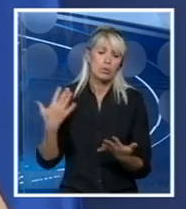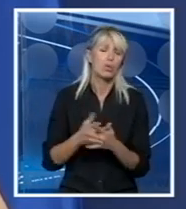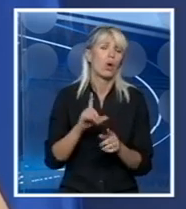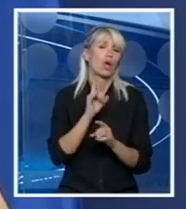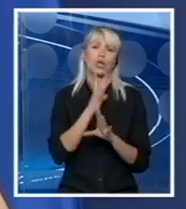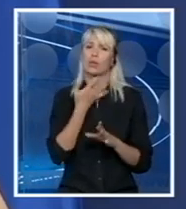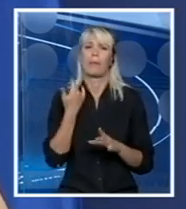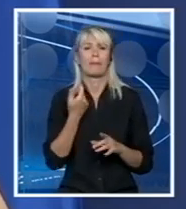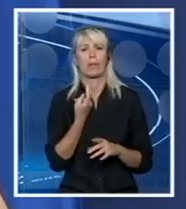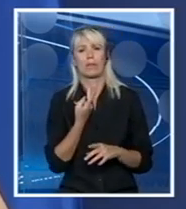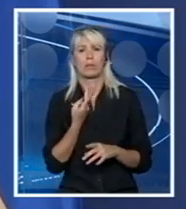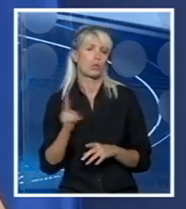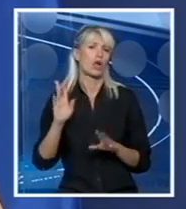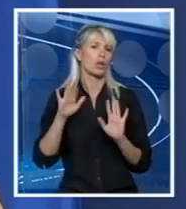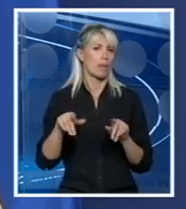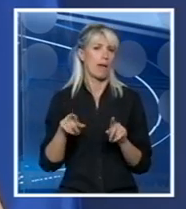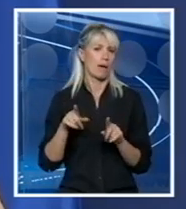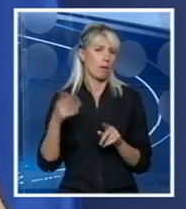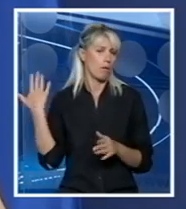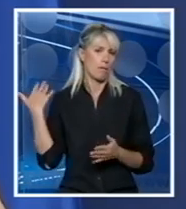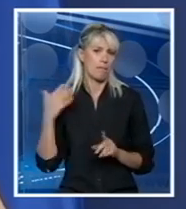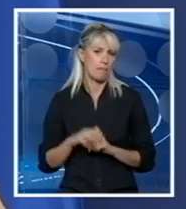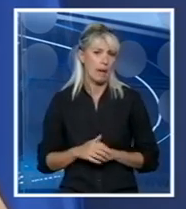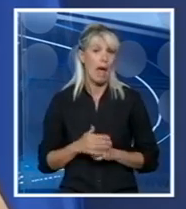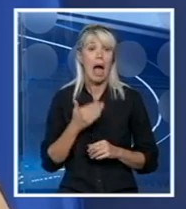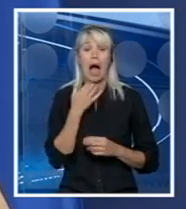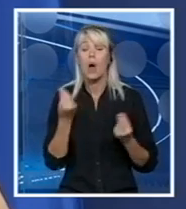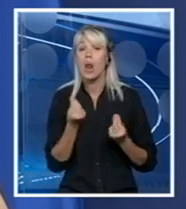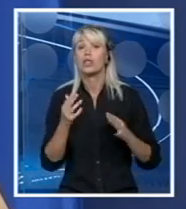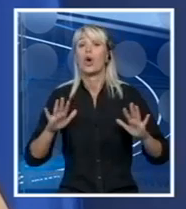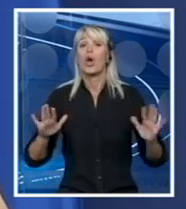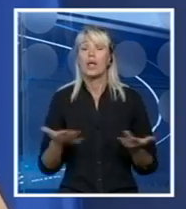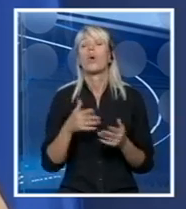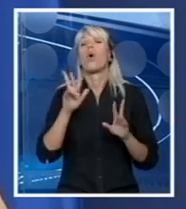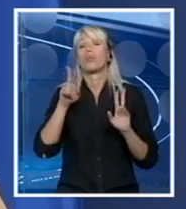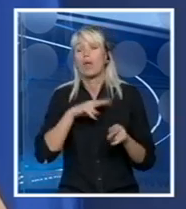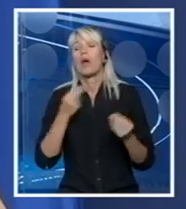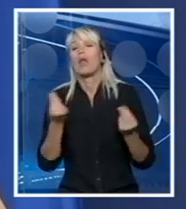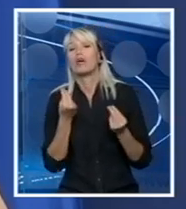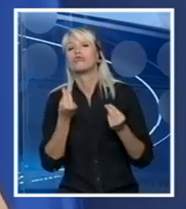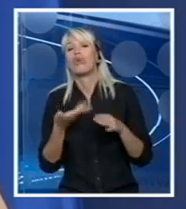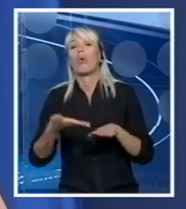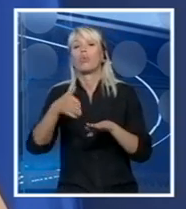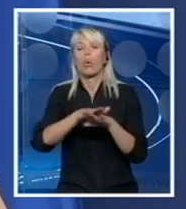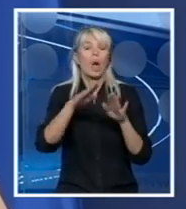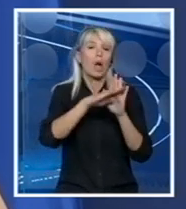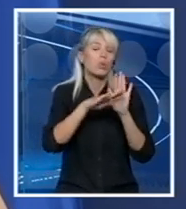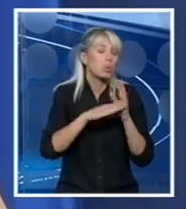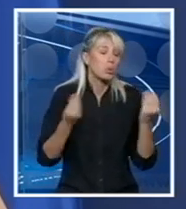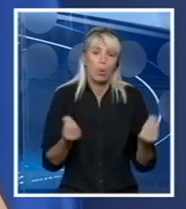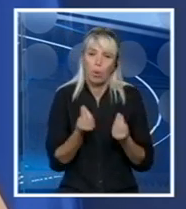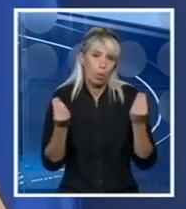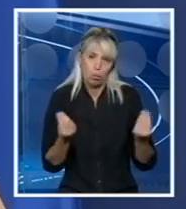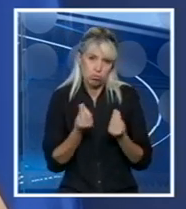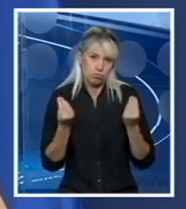hitnost to zahteva, onda to zahteva i posebne dodatke i eventualne neke druge